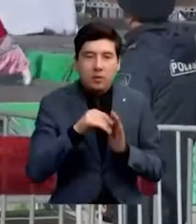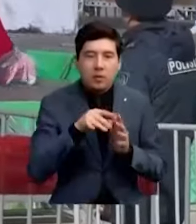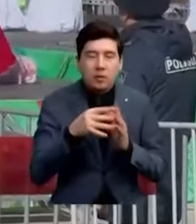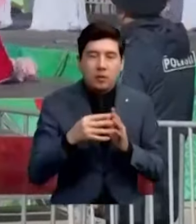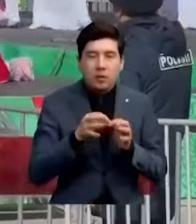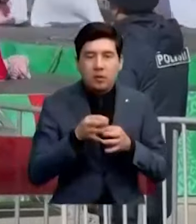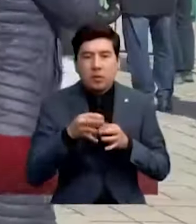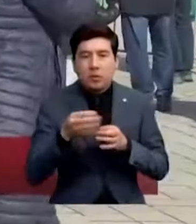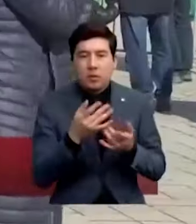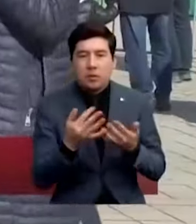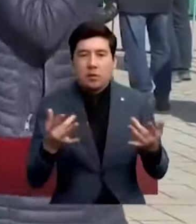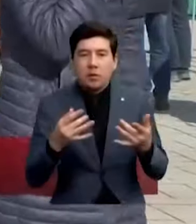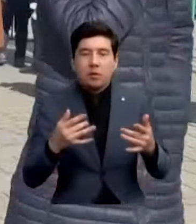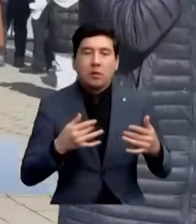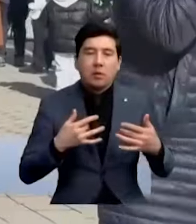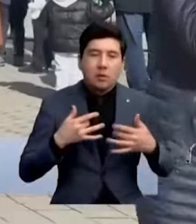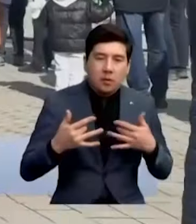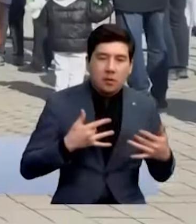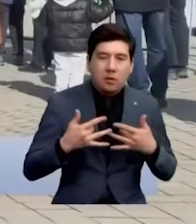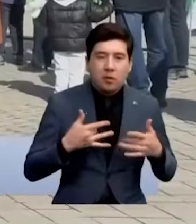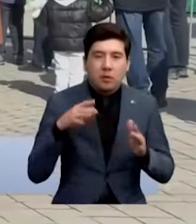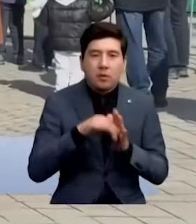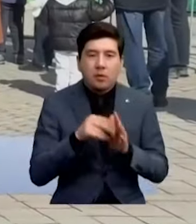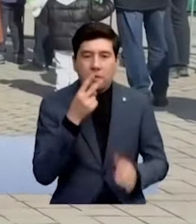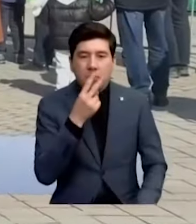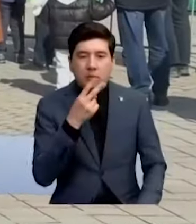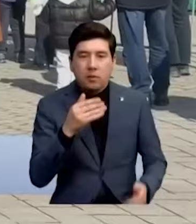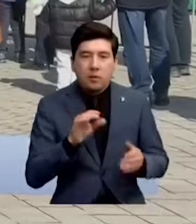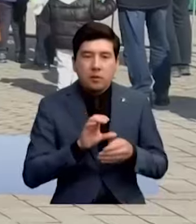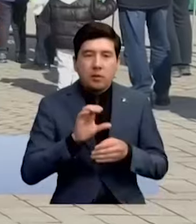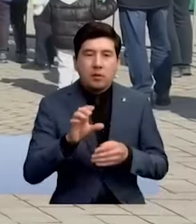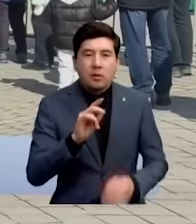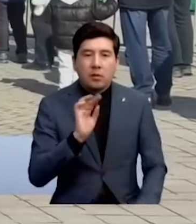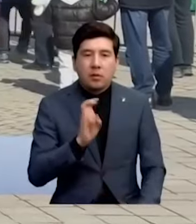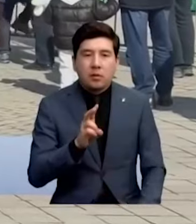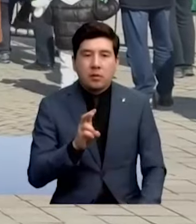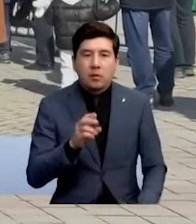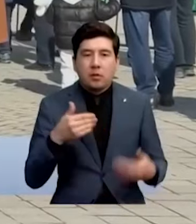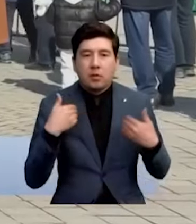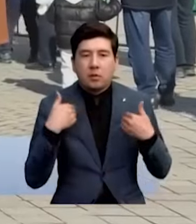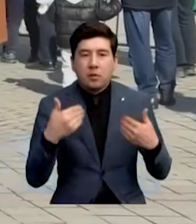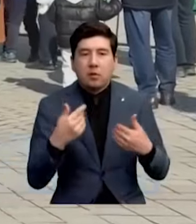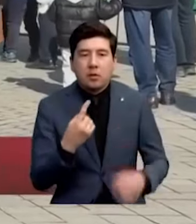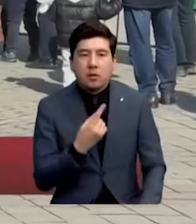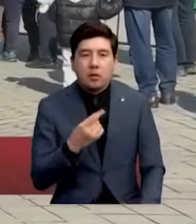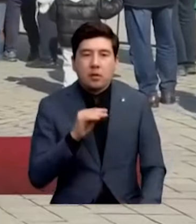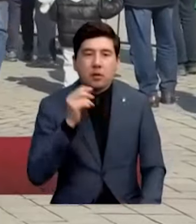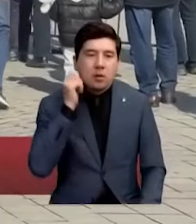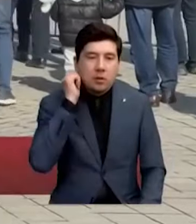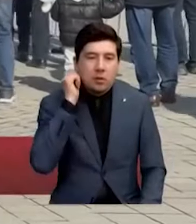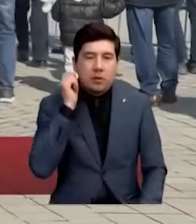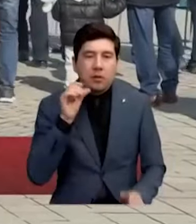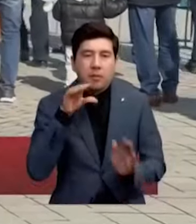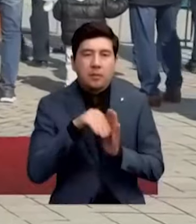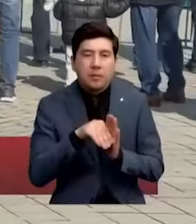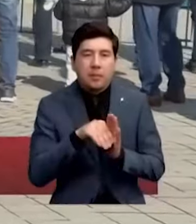концерттік бағдарламалар мен қойылымдар көрермен назарына ұсынылады. Жыл құтты болсын, бір жасың мен деп арқа-жарқа